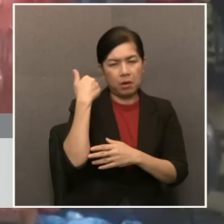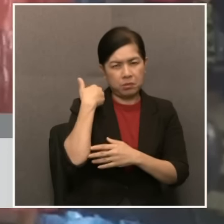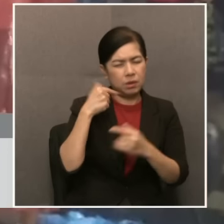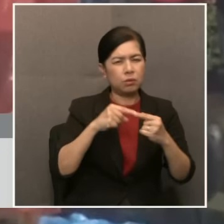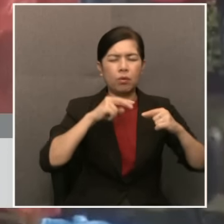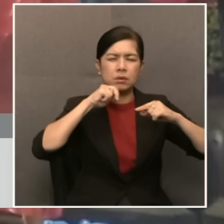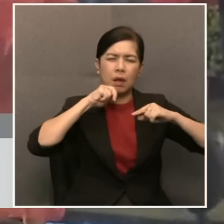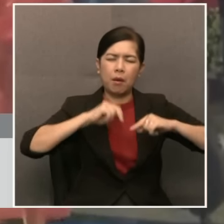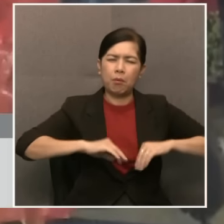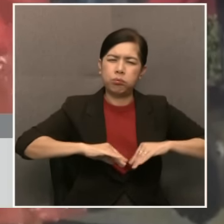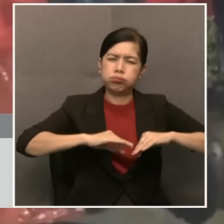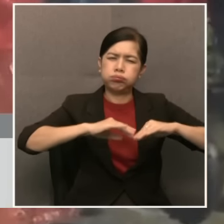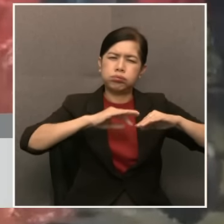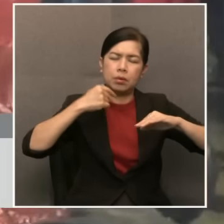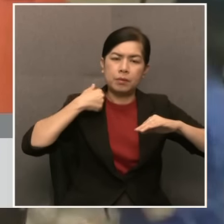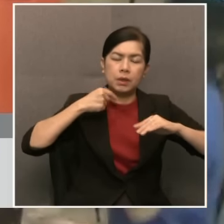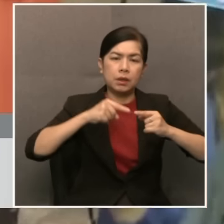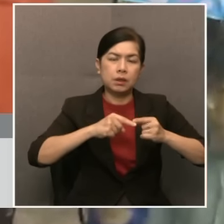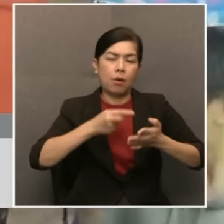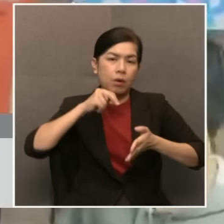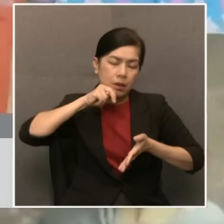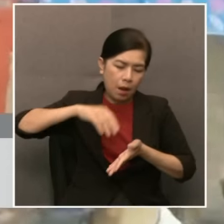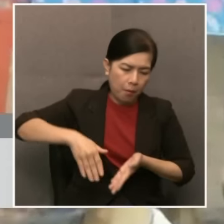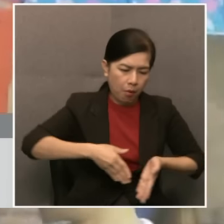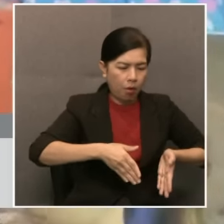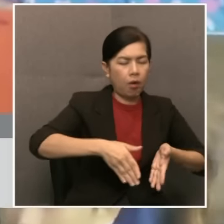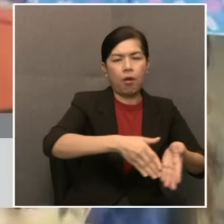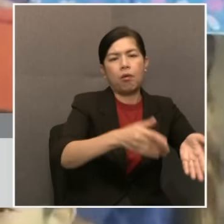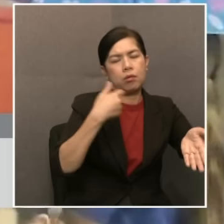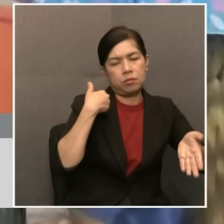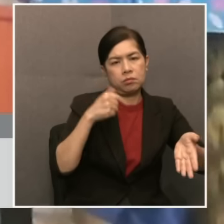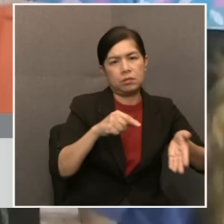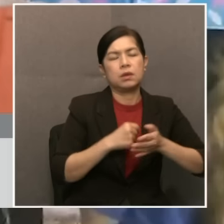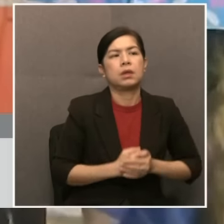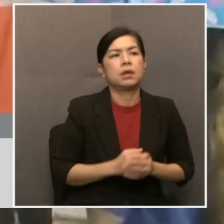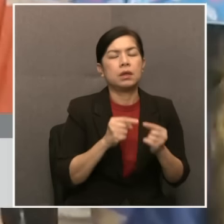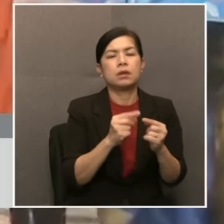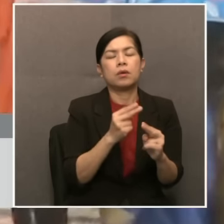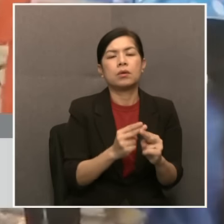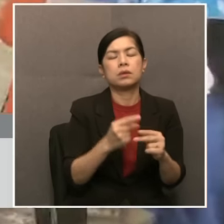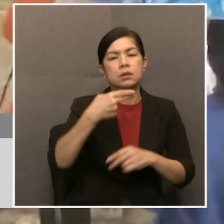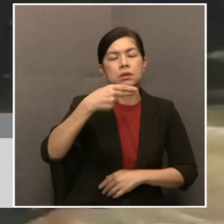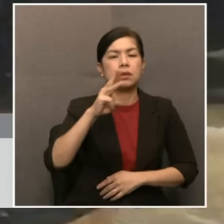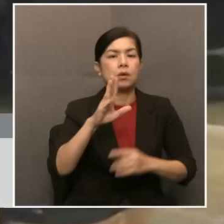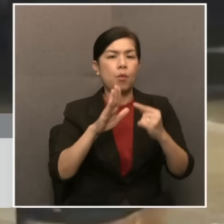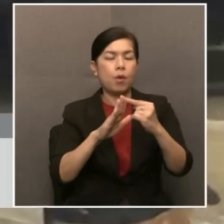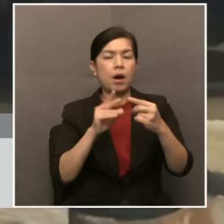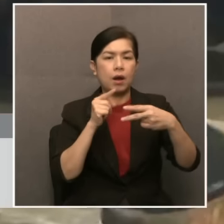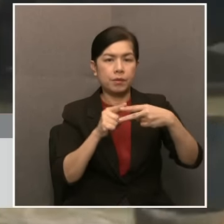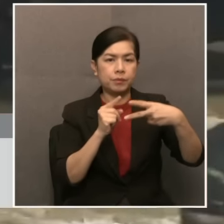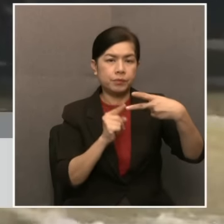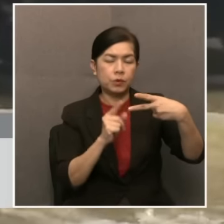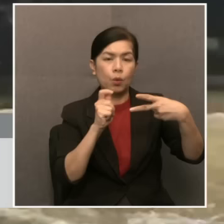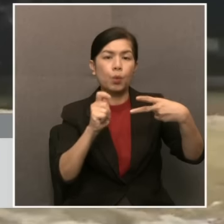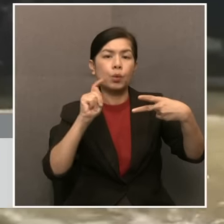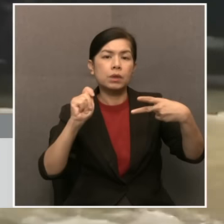าสู่คลองอู่ตะเภาและคลองหวะตั้งแต่ต้นน้ำกลางน้ำส่งผลให้คลองหวะคลองอู่ตะเภาและคลองระบายน้ำที่1ล้